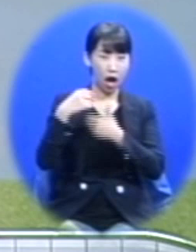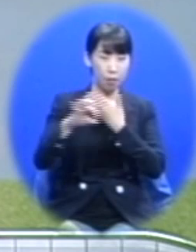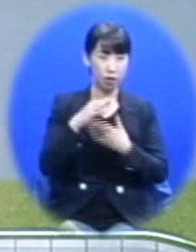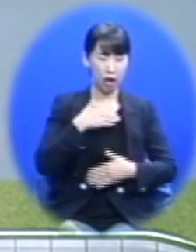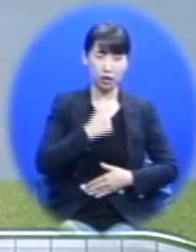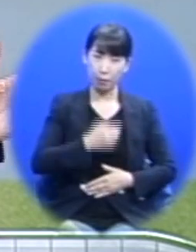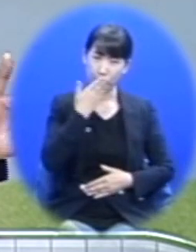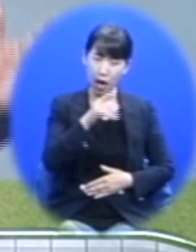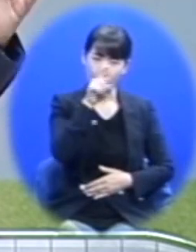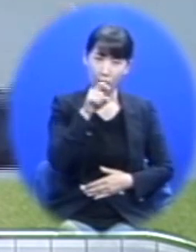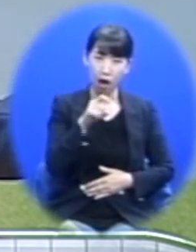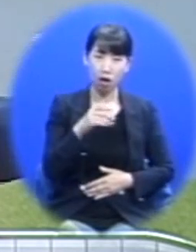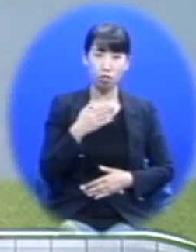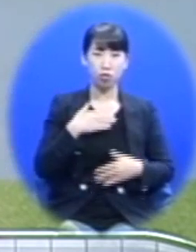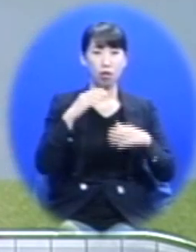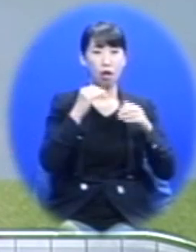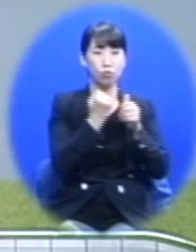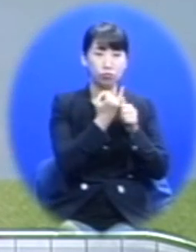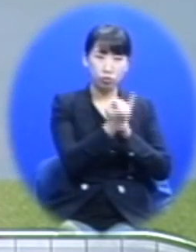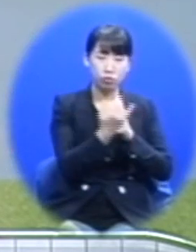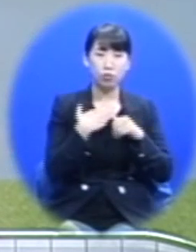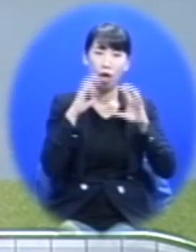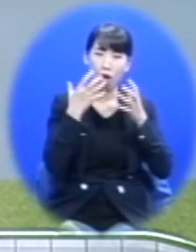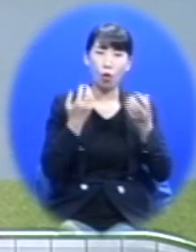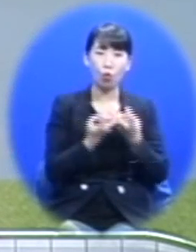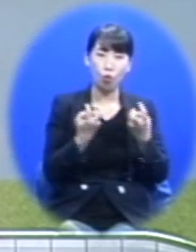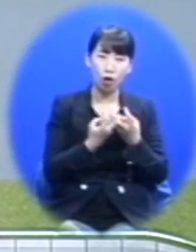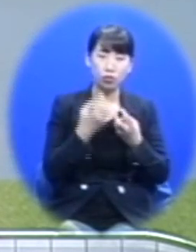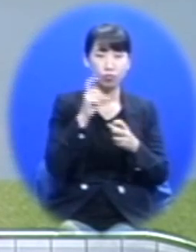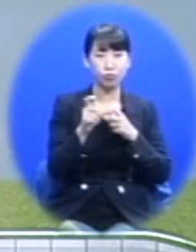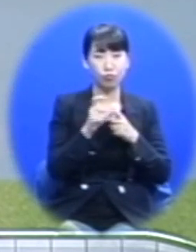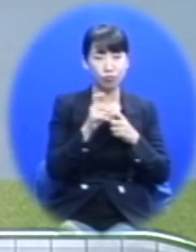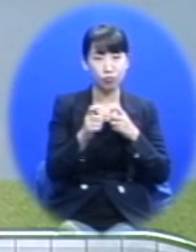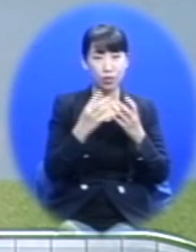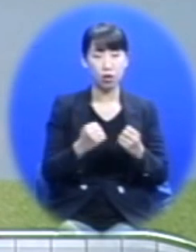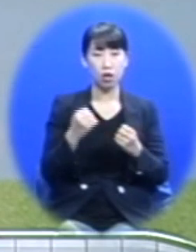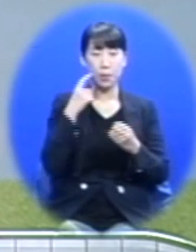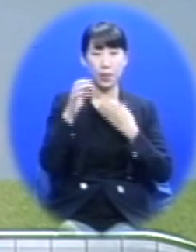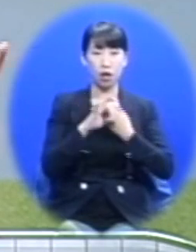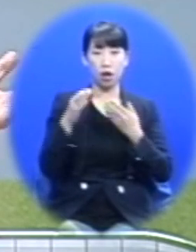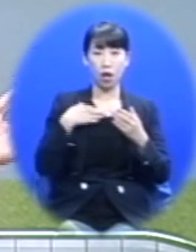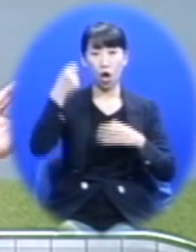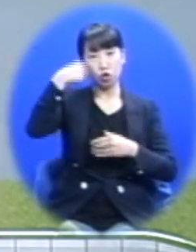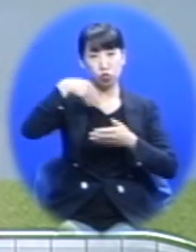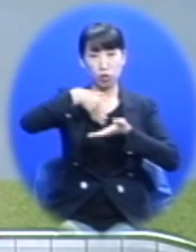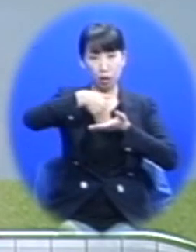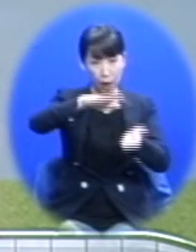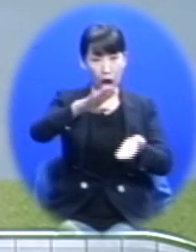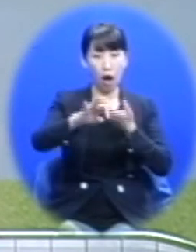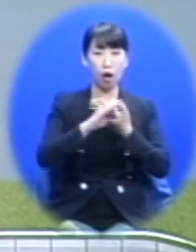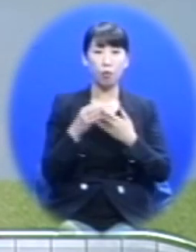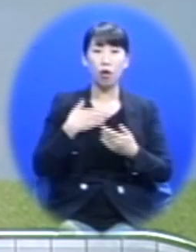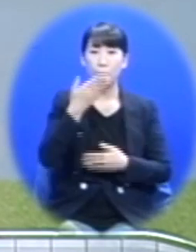있을까? 우리 가족들은, 우리 애들은 어떡하나? 만약에 내가 중국에서 추방을 당한다면 그러면 이제 우리는 어디 가서 뭘 하고